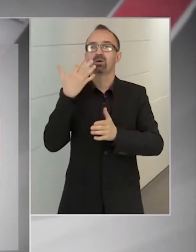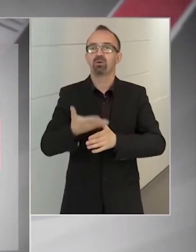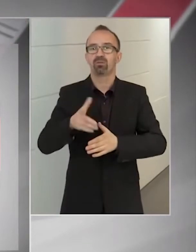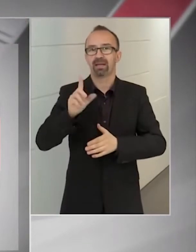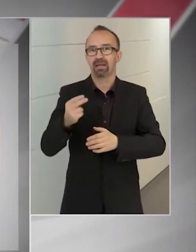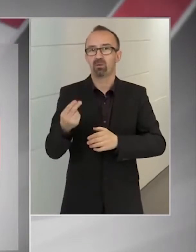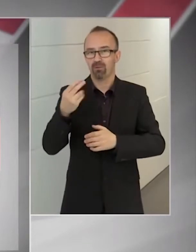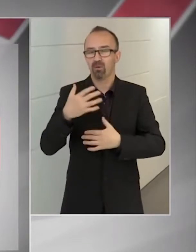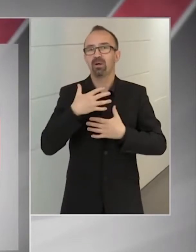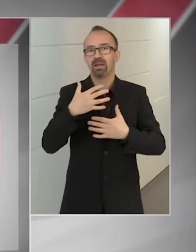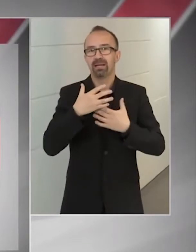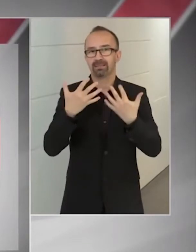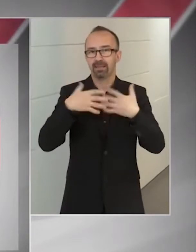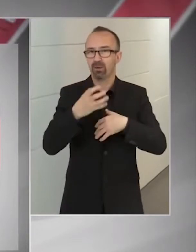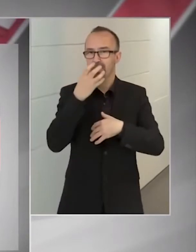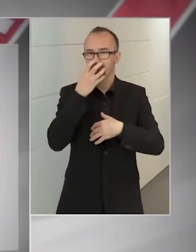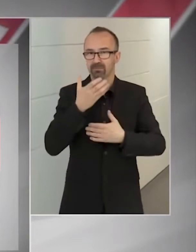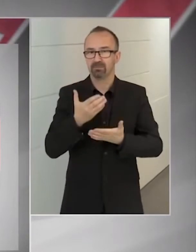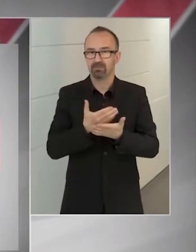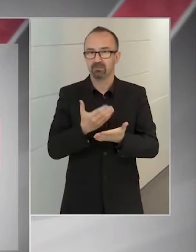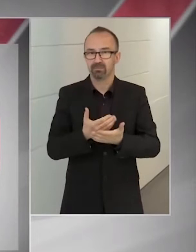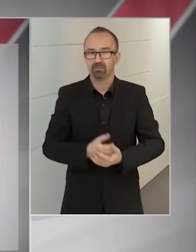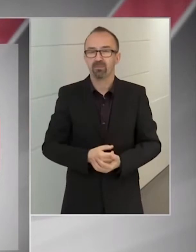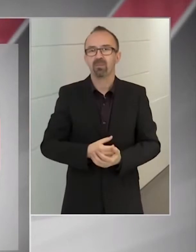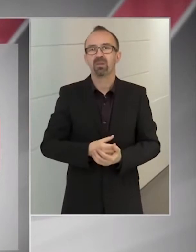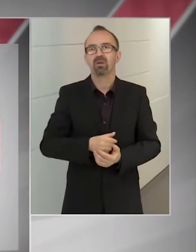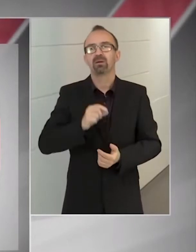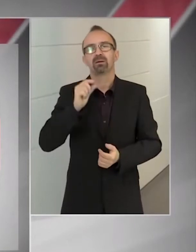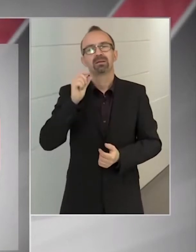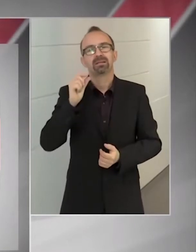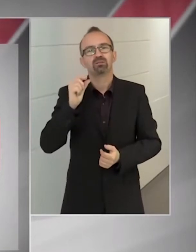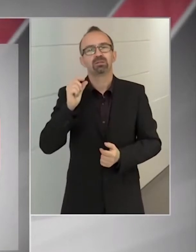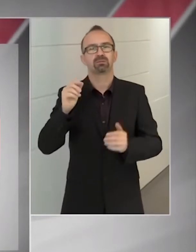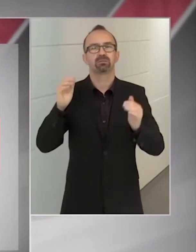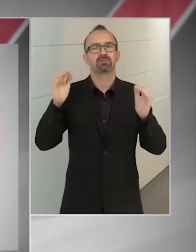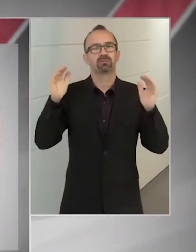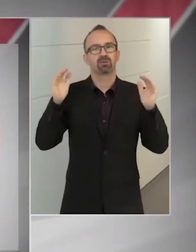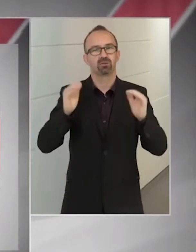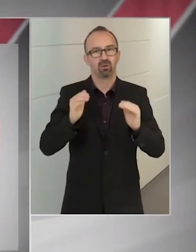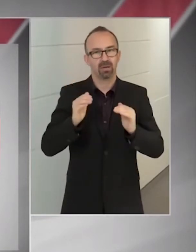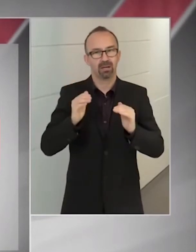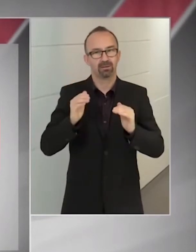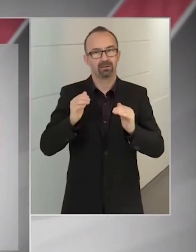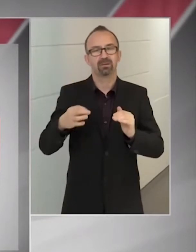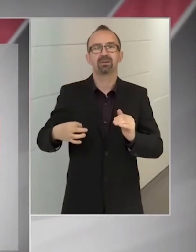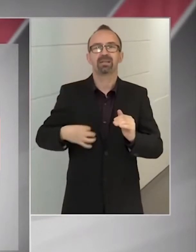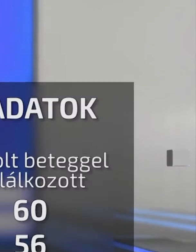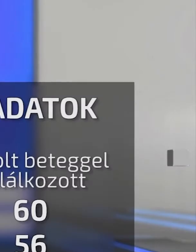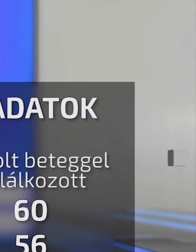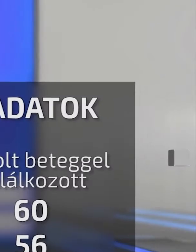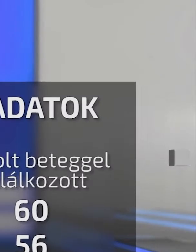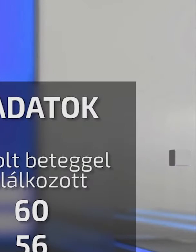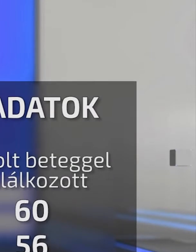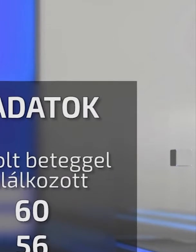órában 2680 volt az új fertőzöttek száma, és elhunyt 197, többségében idős krónikus beteg.